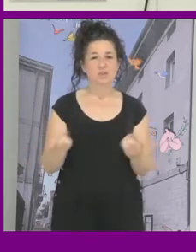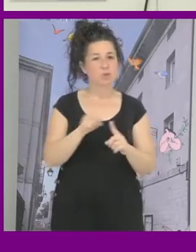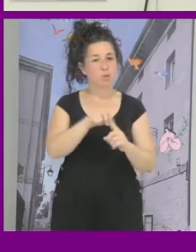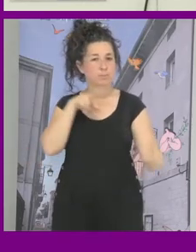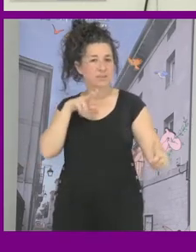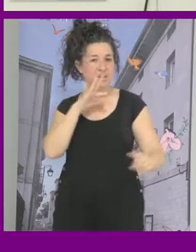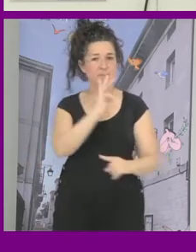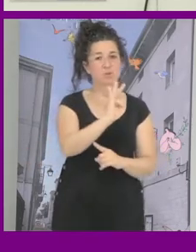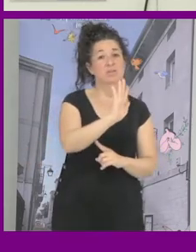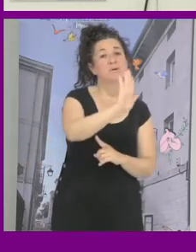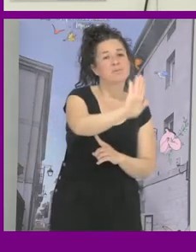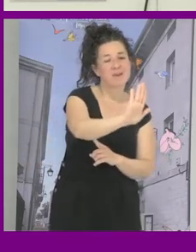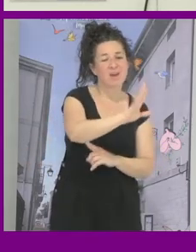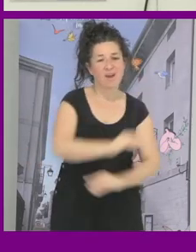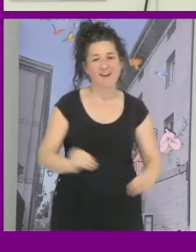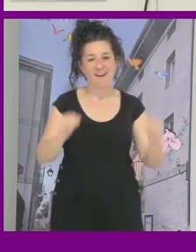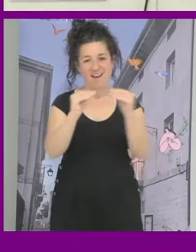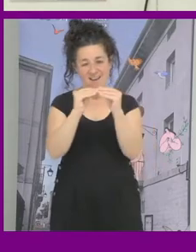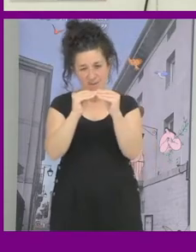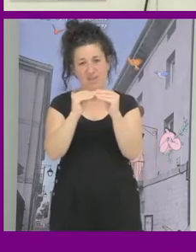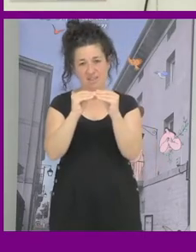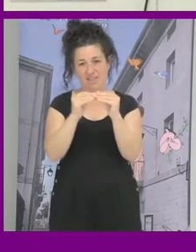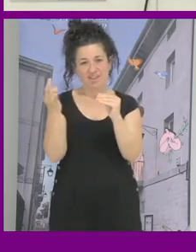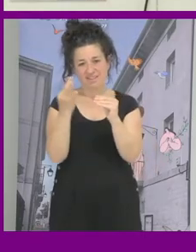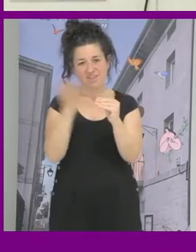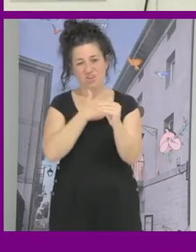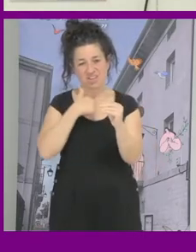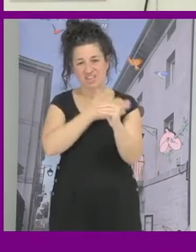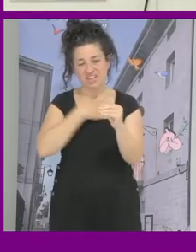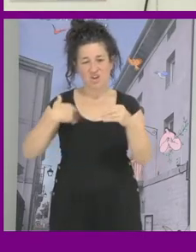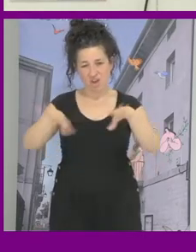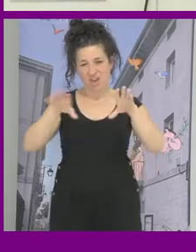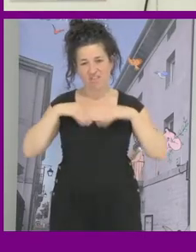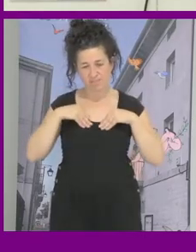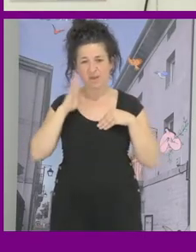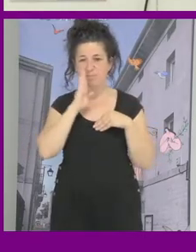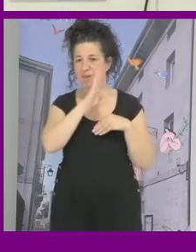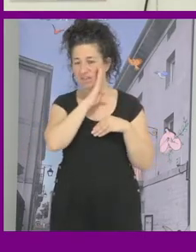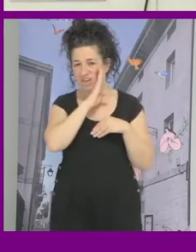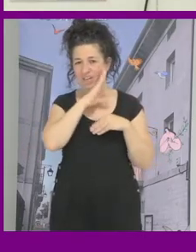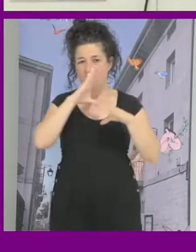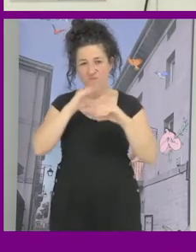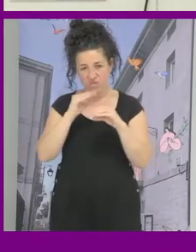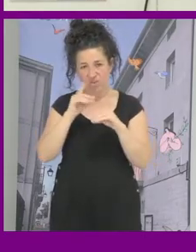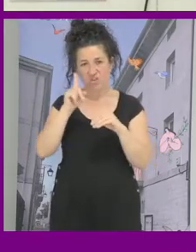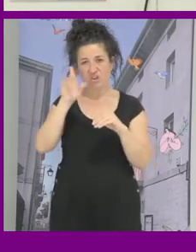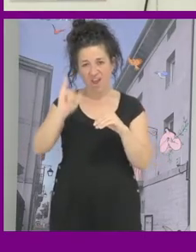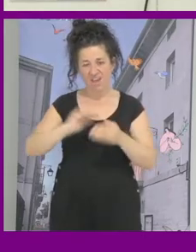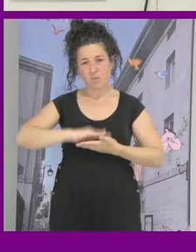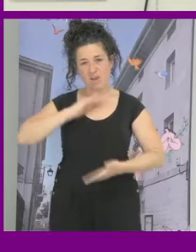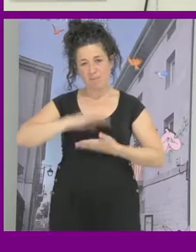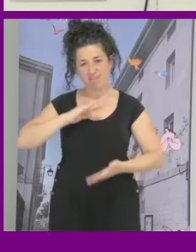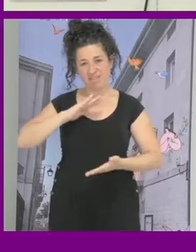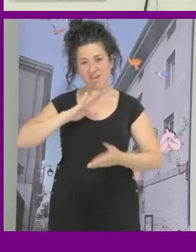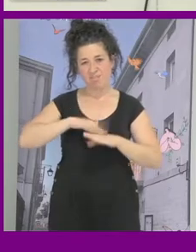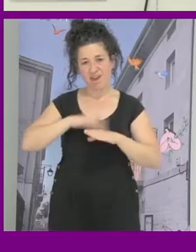positiboa, baina aldi berean nik onartu nahi dut amatasun lesbikoek badaukatela heteronormalizaziorako gaitasuna, bai?